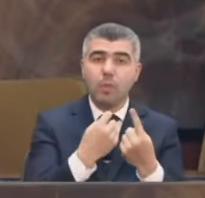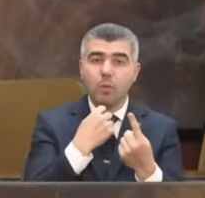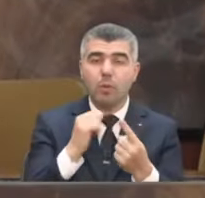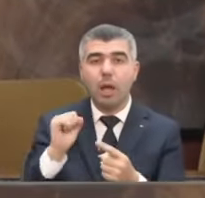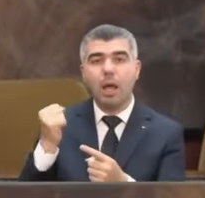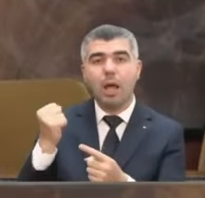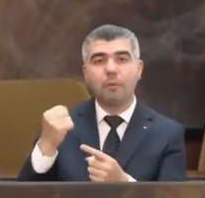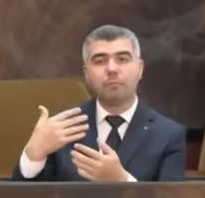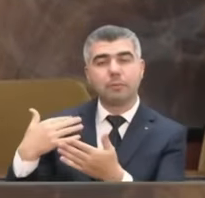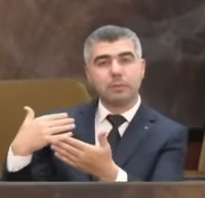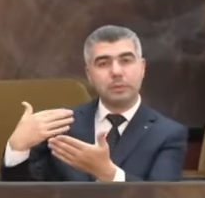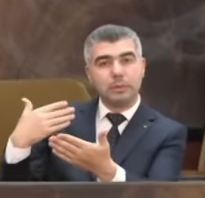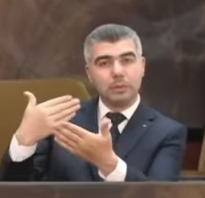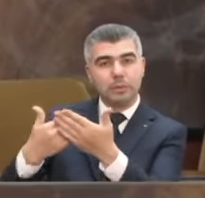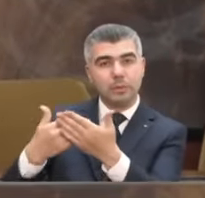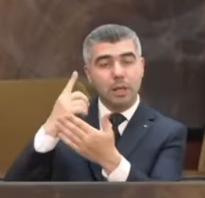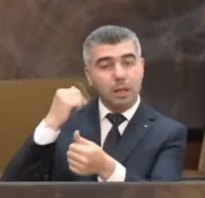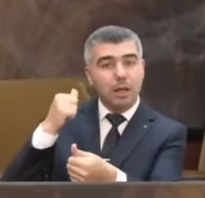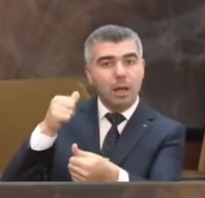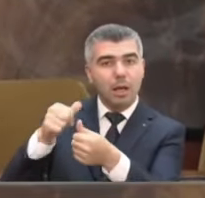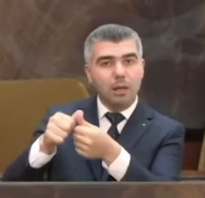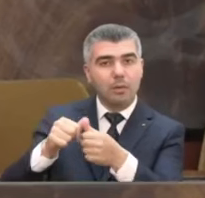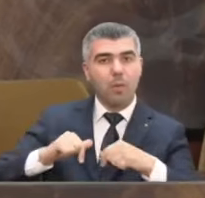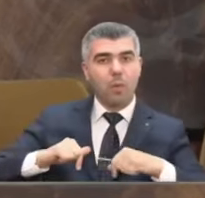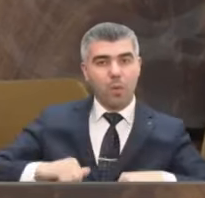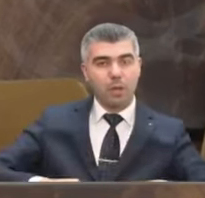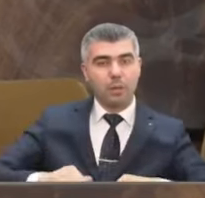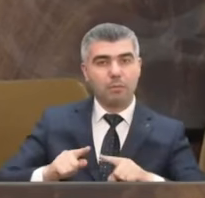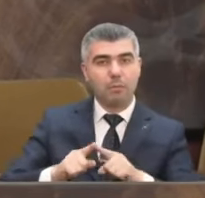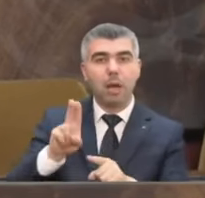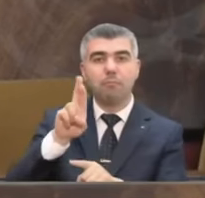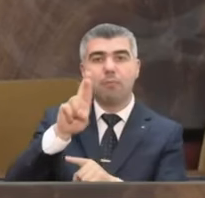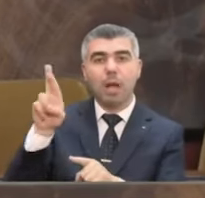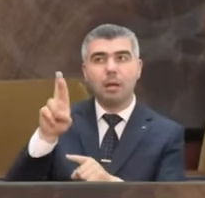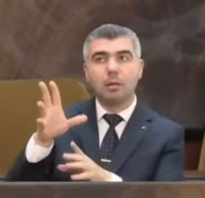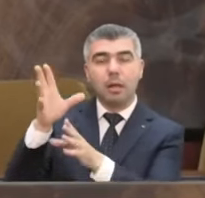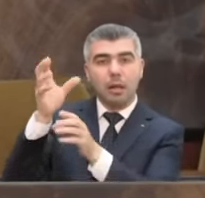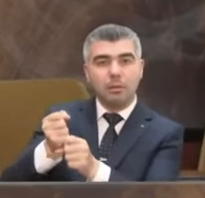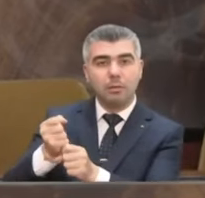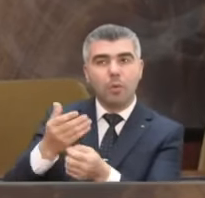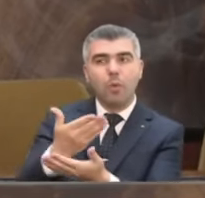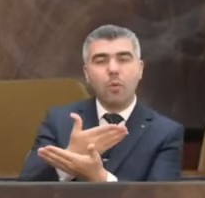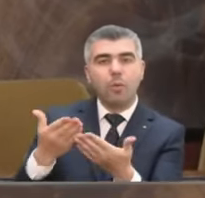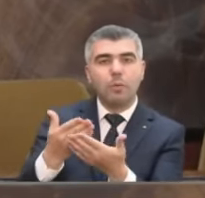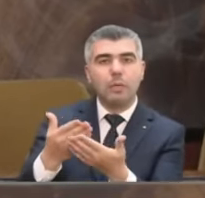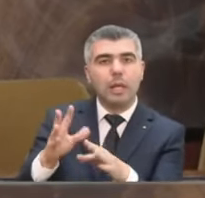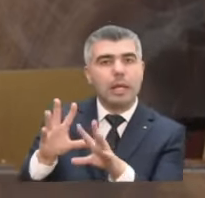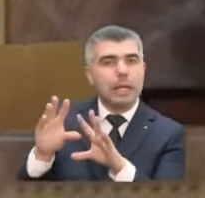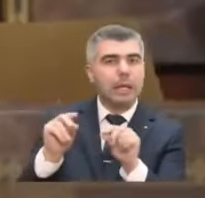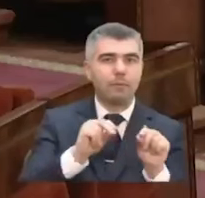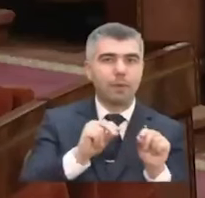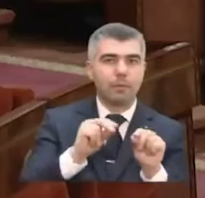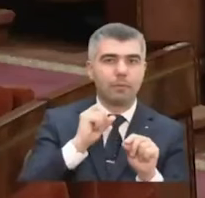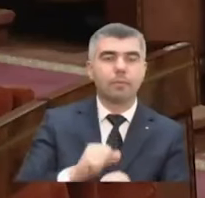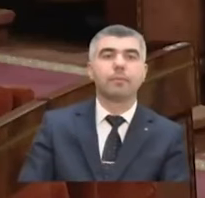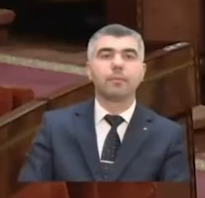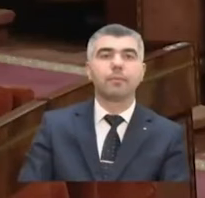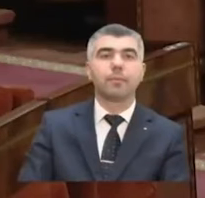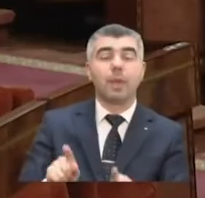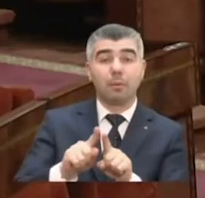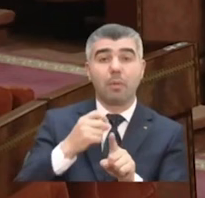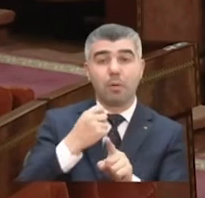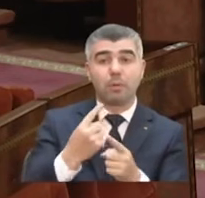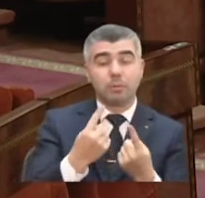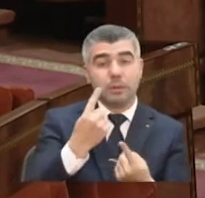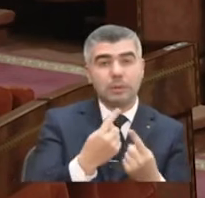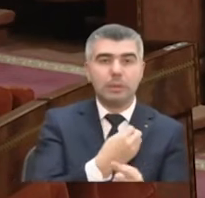سنوات الضياع. أذكرك السيد الوزير أن صاحب الجلالة بغى الشعب يعيش عيشة كريمة، والعيش الكريم يبدأ